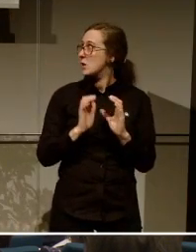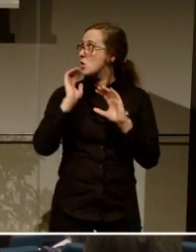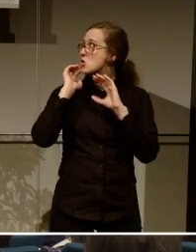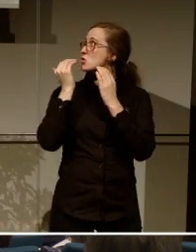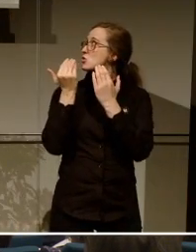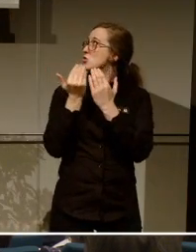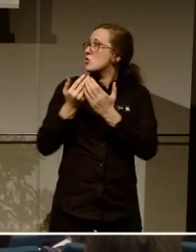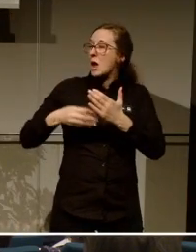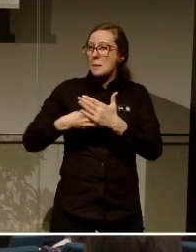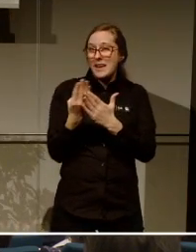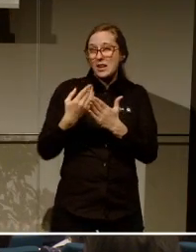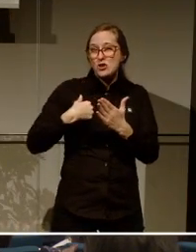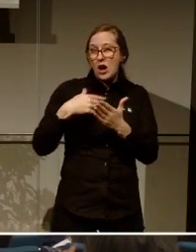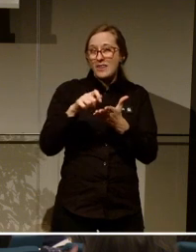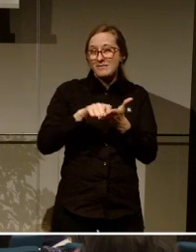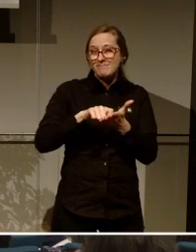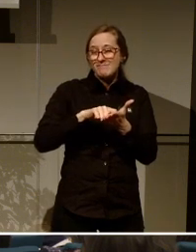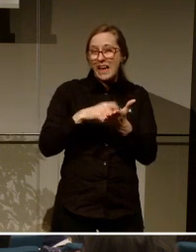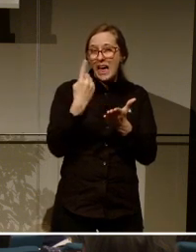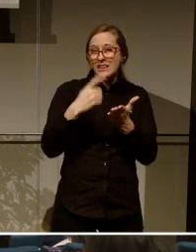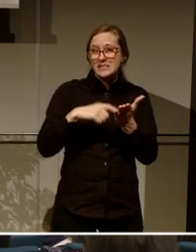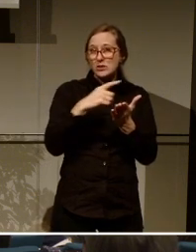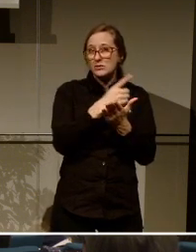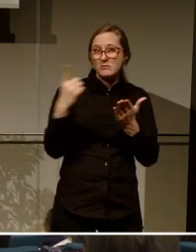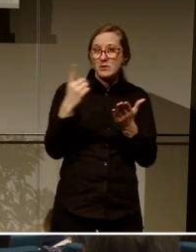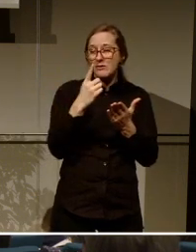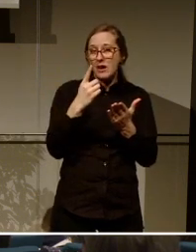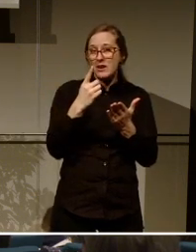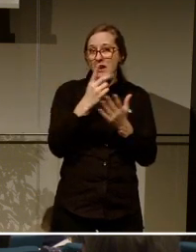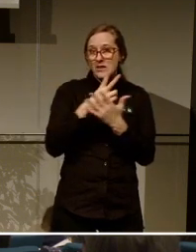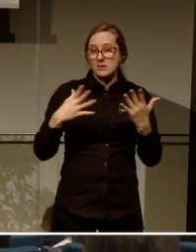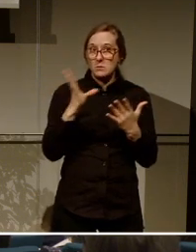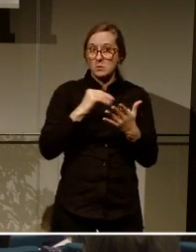medier, här har jag räknat på en sekund per visning. Då är det 50 timmar ändå.